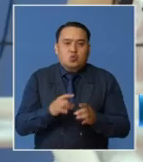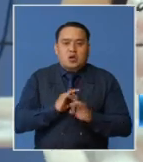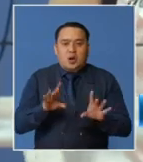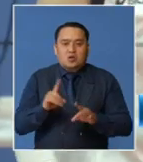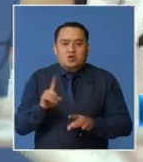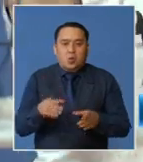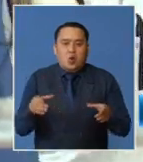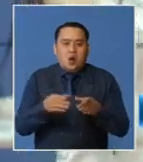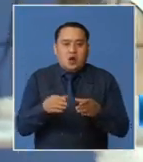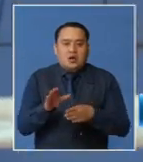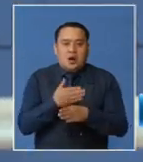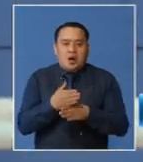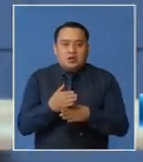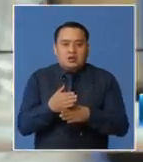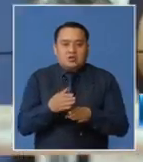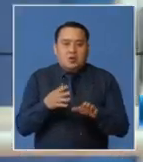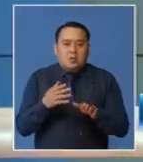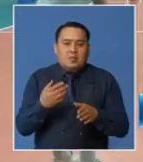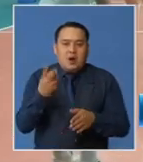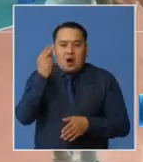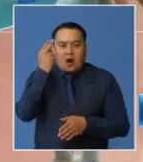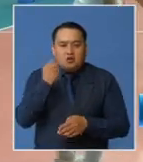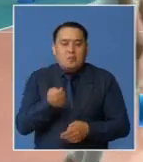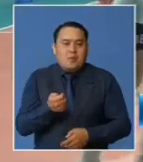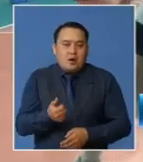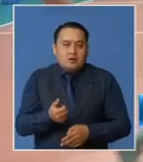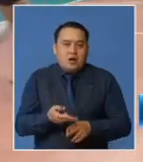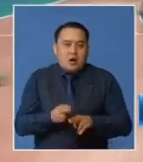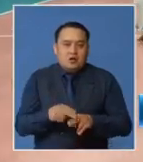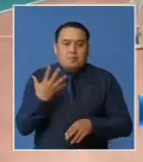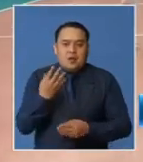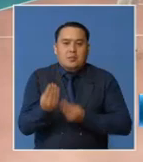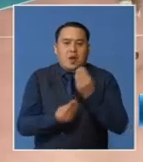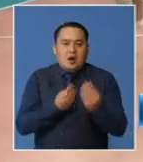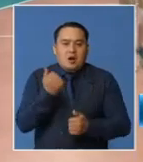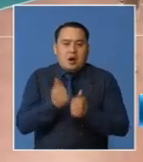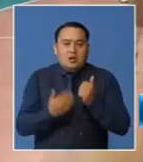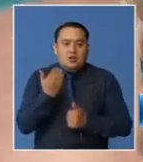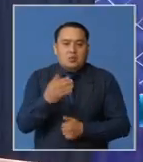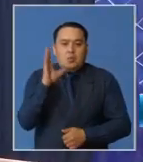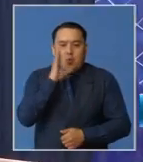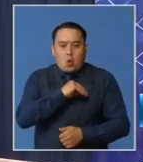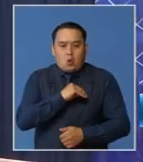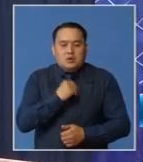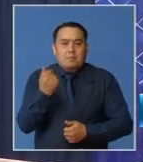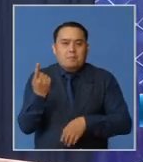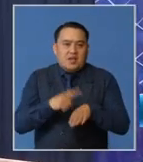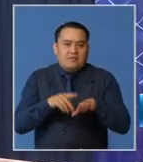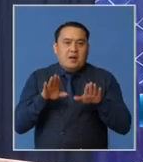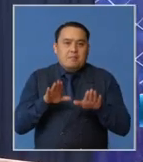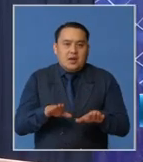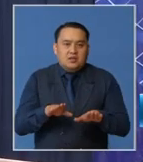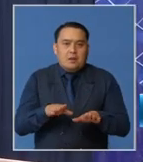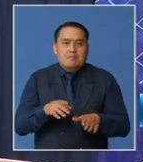отметить, что лидеров разделяет между собой минимальное количество очков. И в пятом туре каждый из них может пробиться на первое место. А